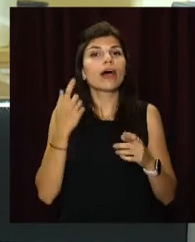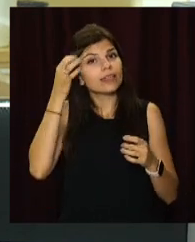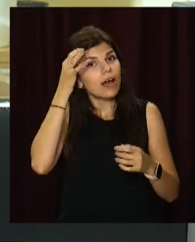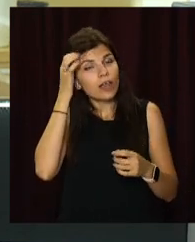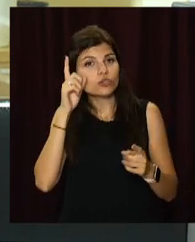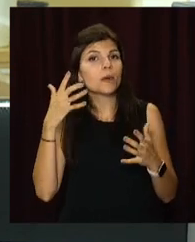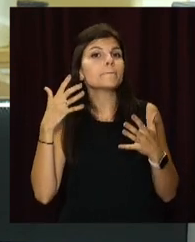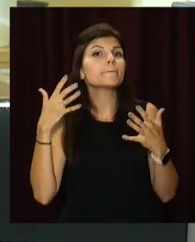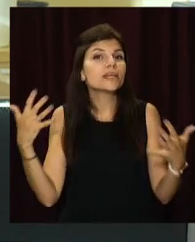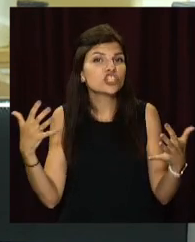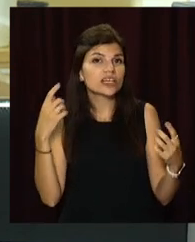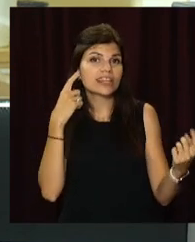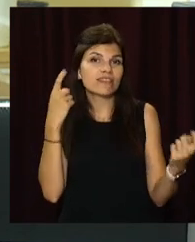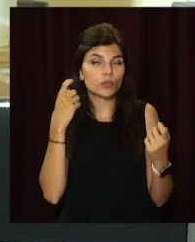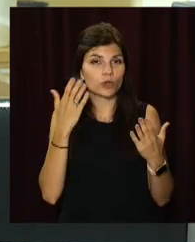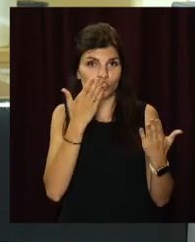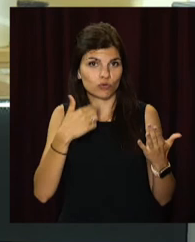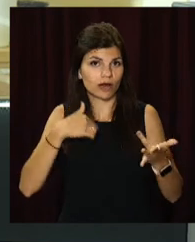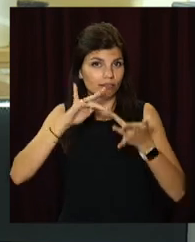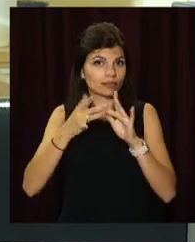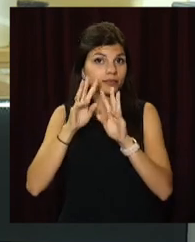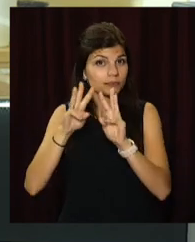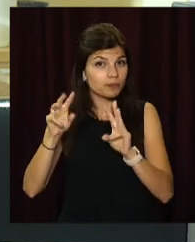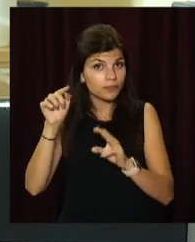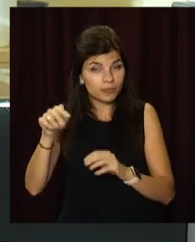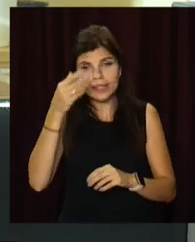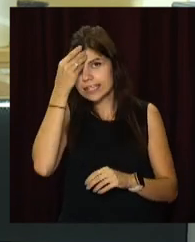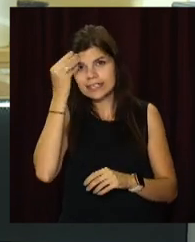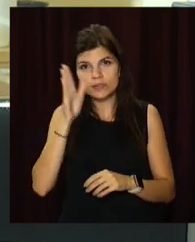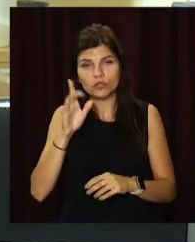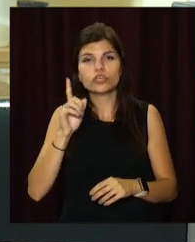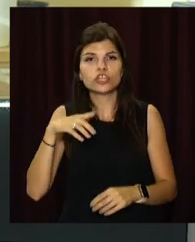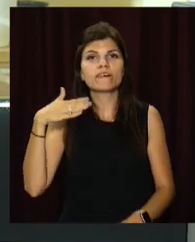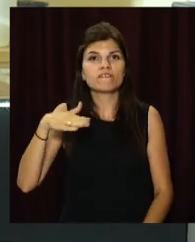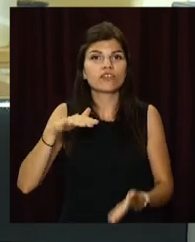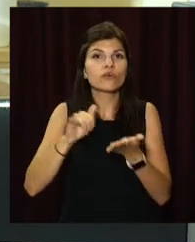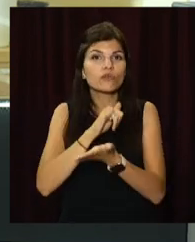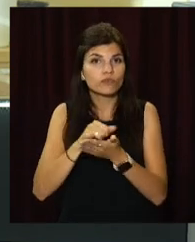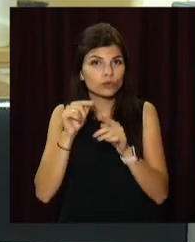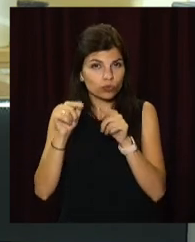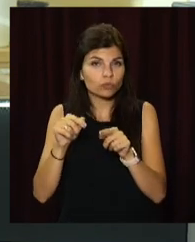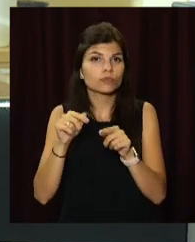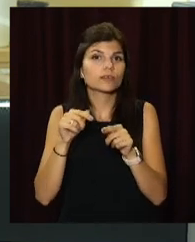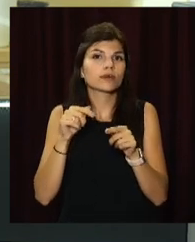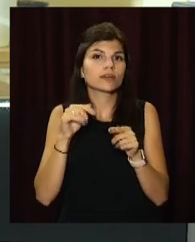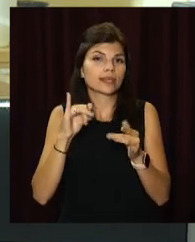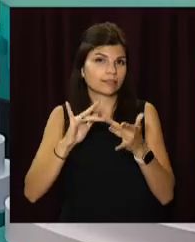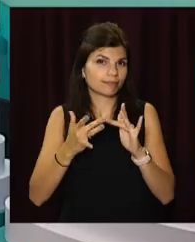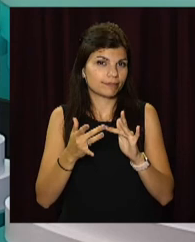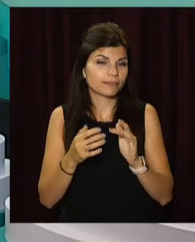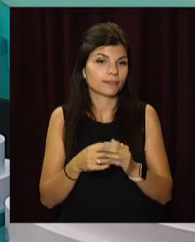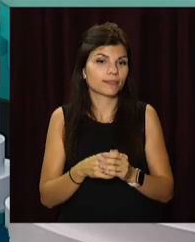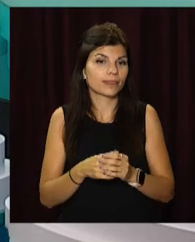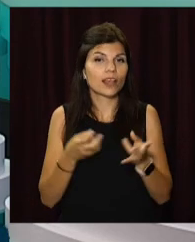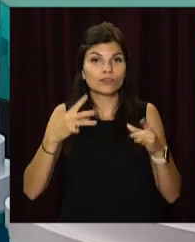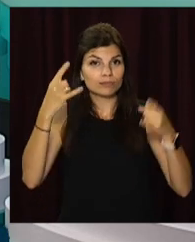інформації можна прочитати на нашому сайті opentv.media. Не забувайте і про сюжети в соціальних мережах та на нашому YouTube-каналі.